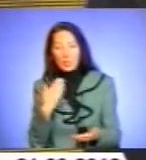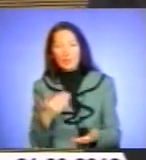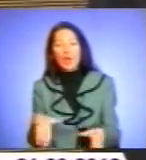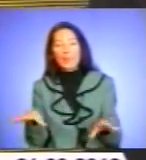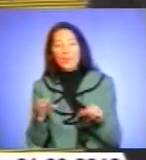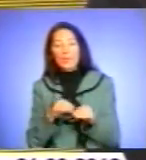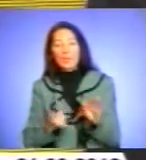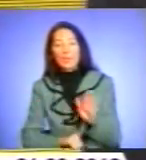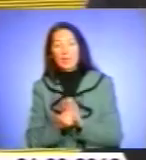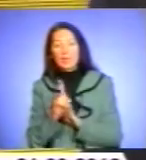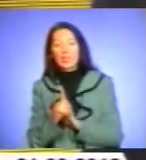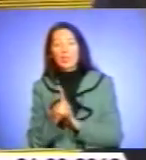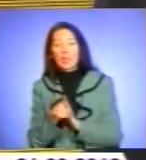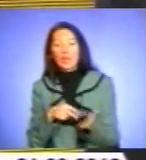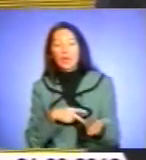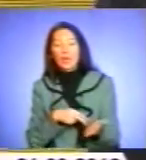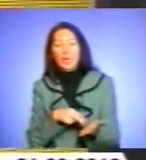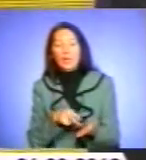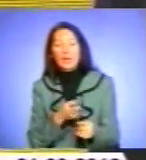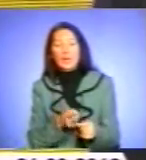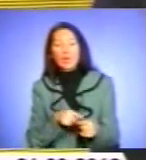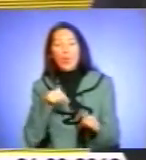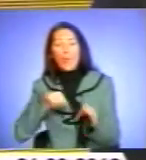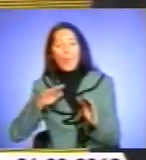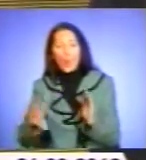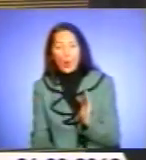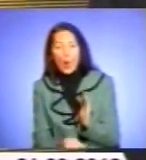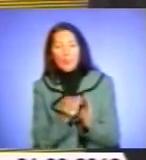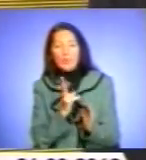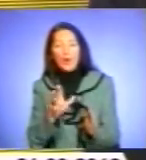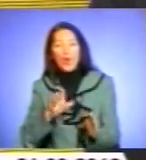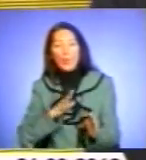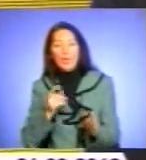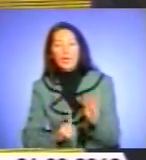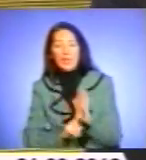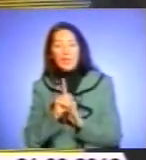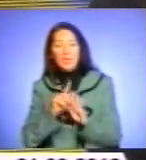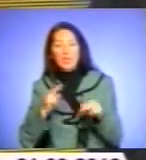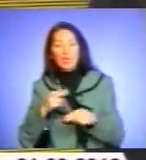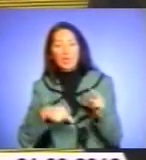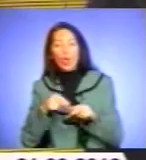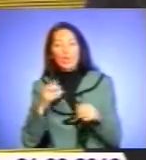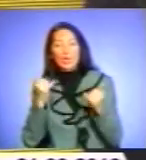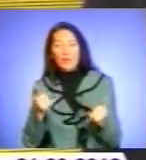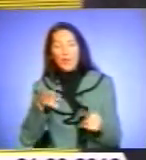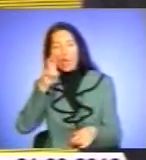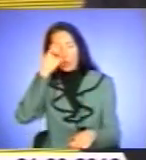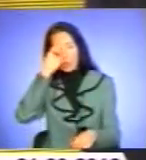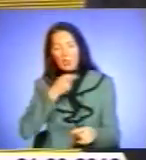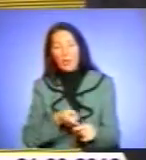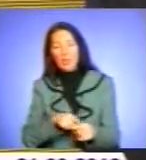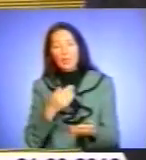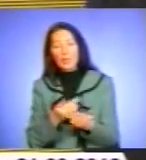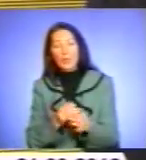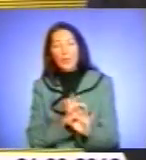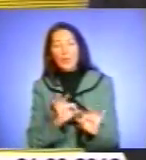выбираться из той пропасти, в какой были, и начали строить современное государство. Этот пример, прекрасный